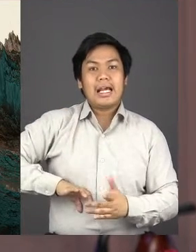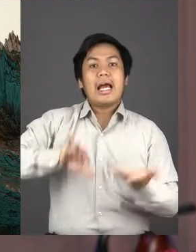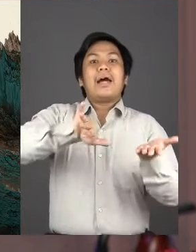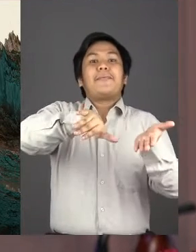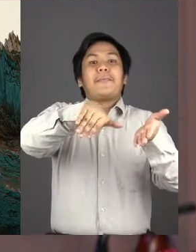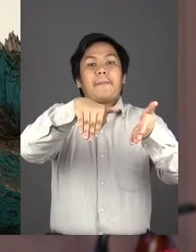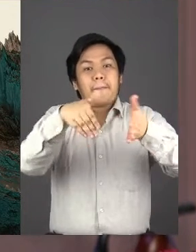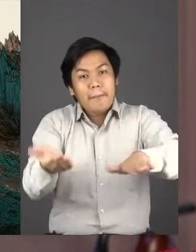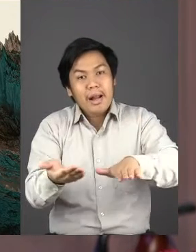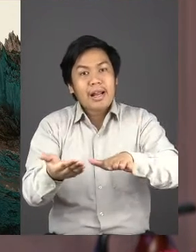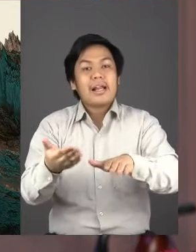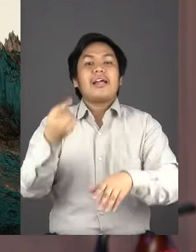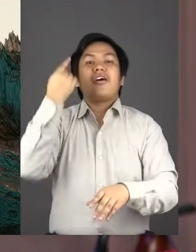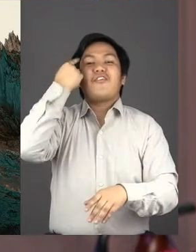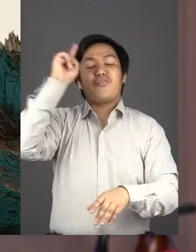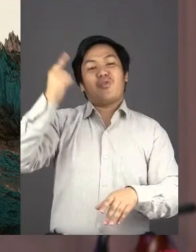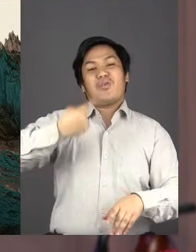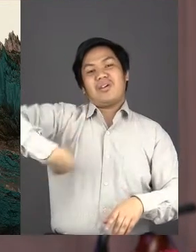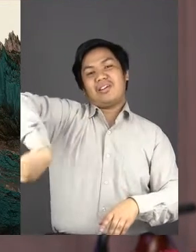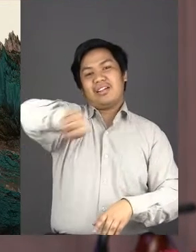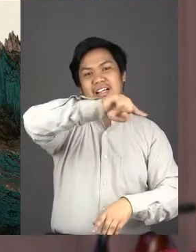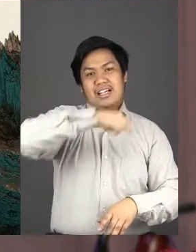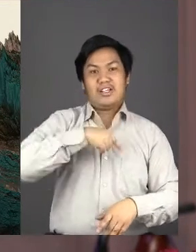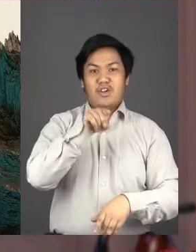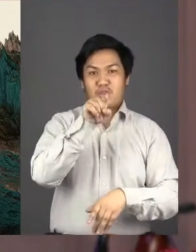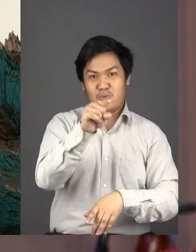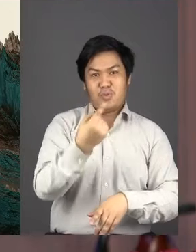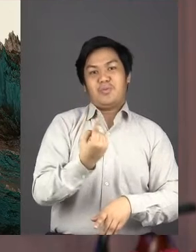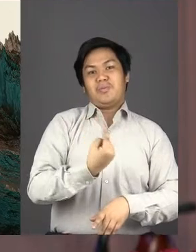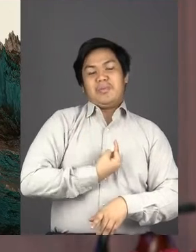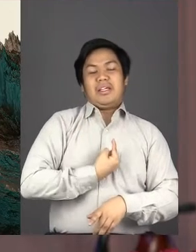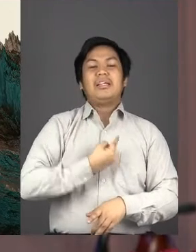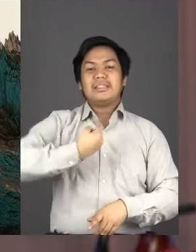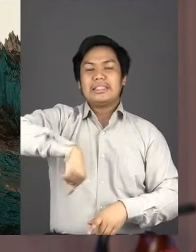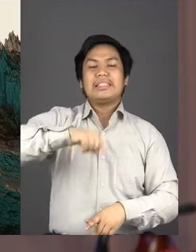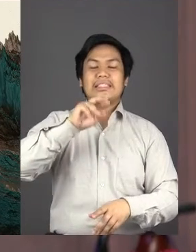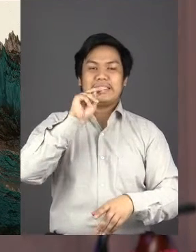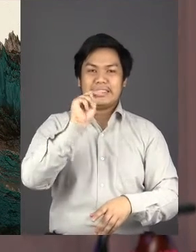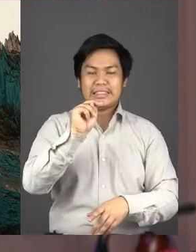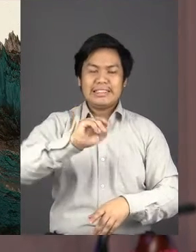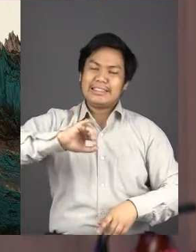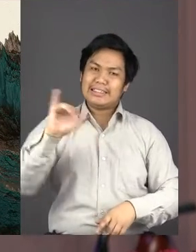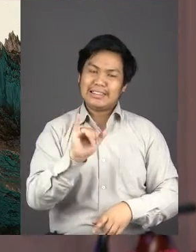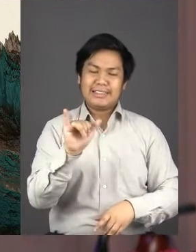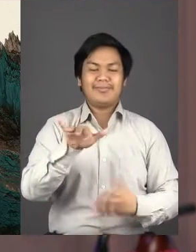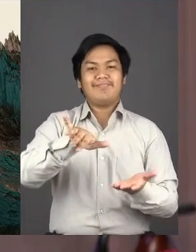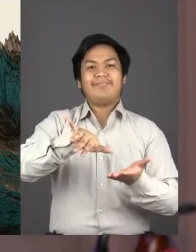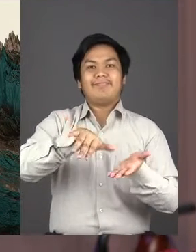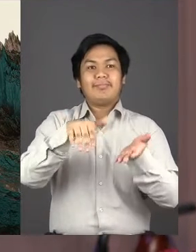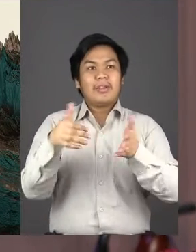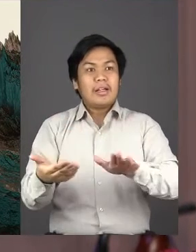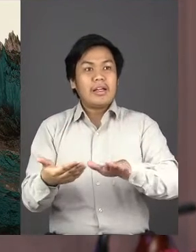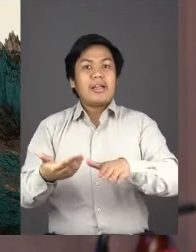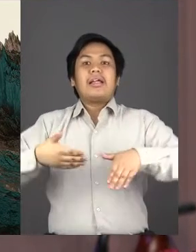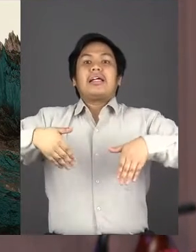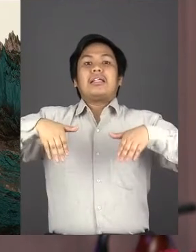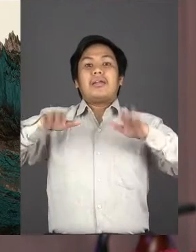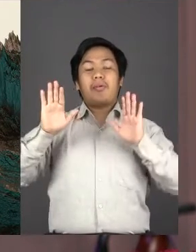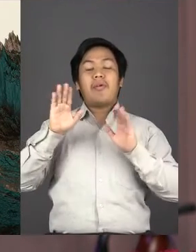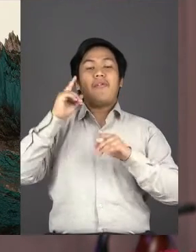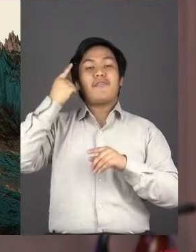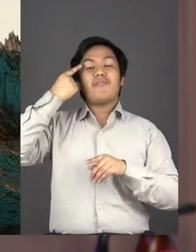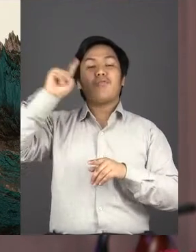His life for us, and we ought to lay down our lives for the